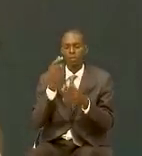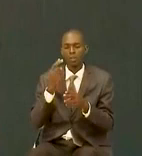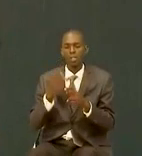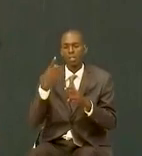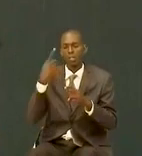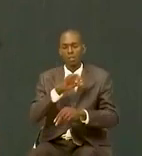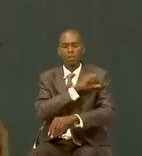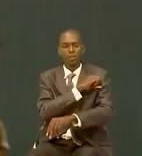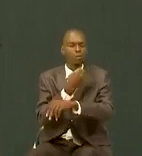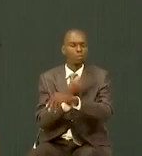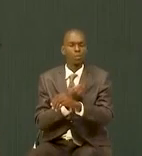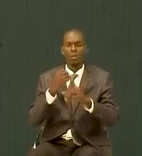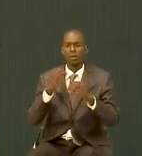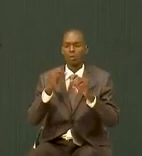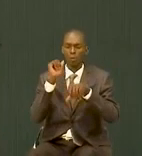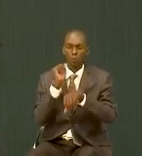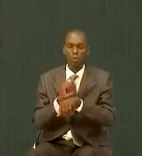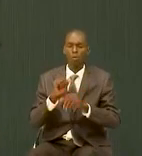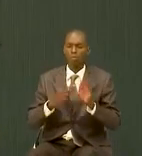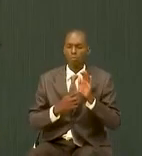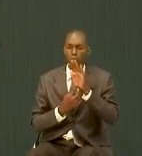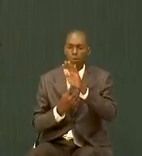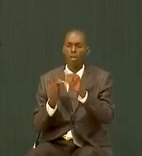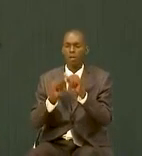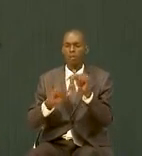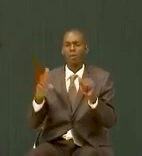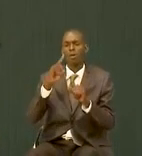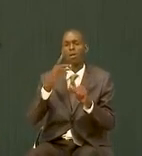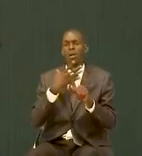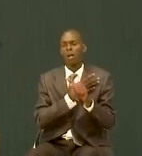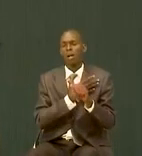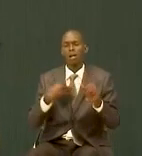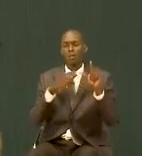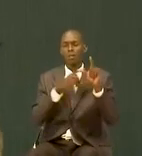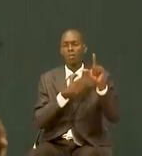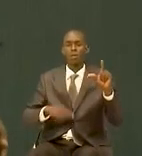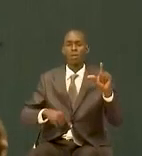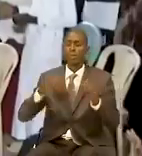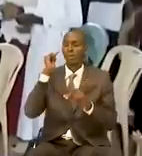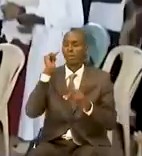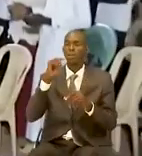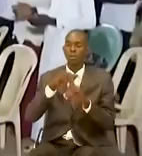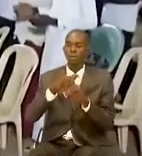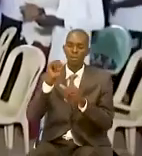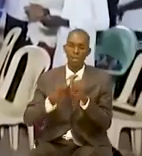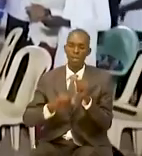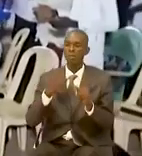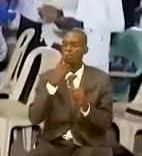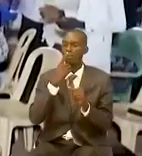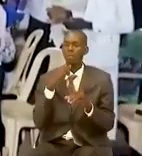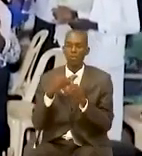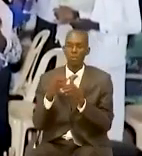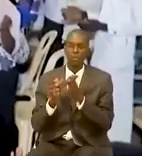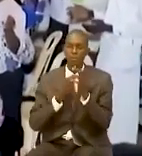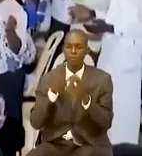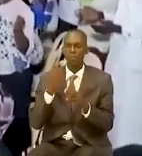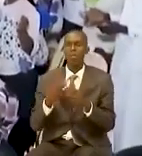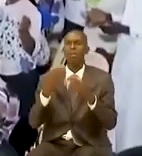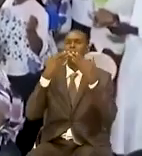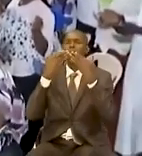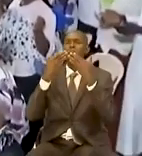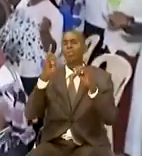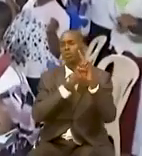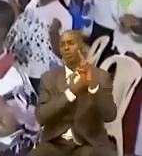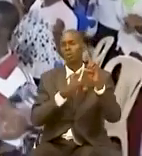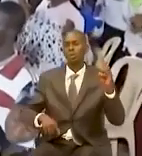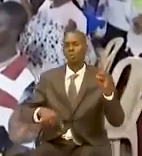Ngụpụta nke ike Chineke ga-apụta ebe niile. Onye nwanyị, ọgbụgba ama ga-eju ọnụ niile. Ana anyị kele gị na anyị ma